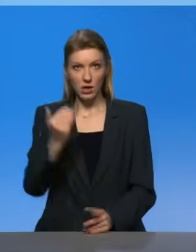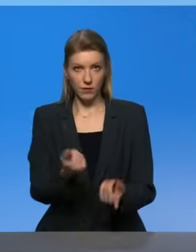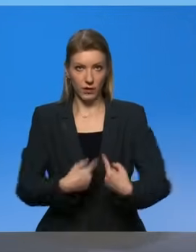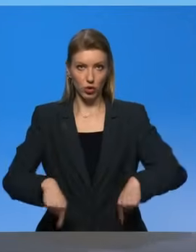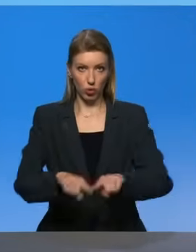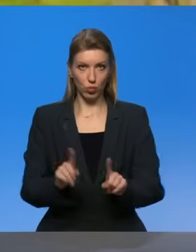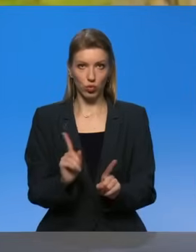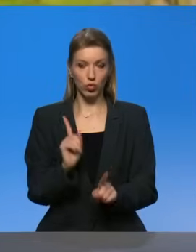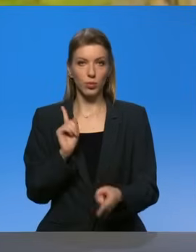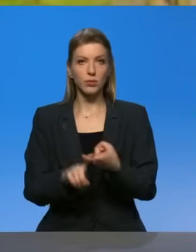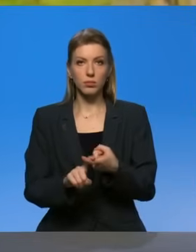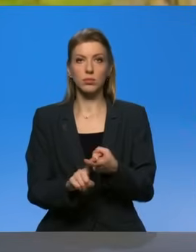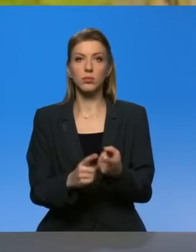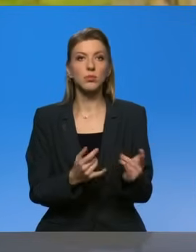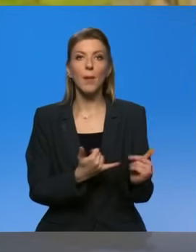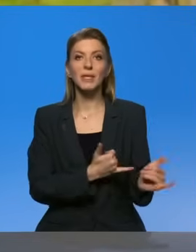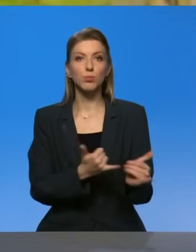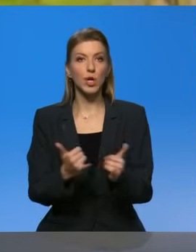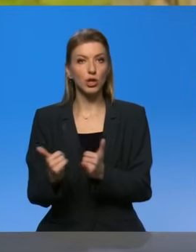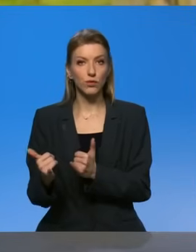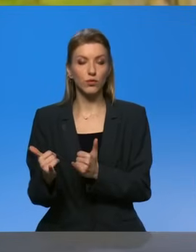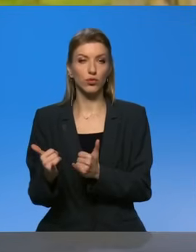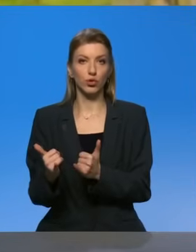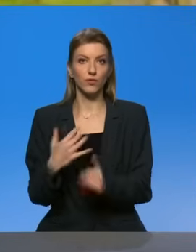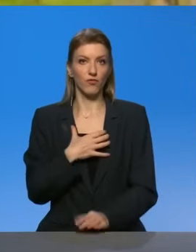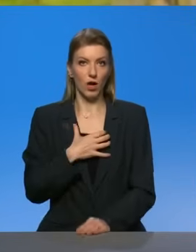по жизнеобеспечивающим направлениям.